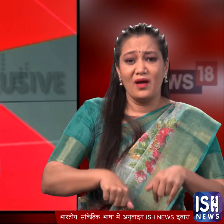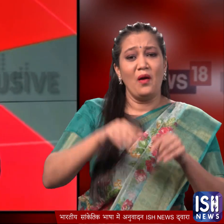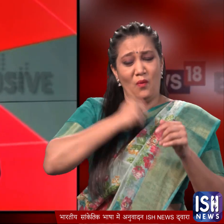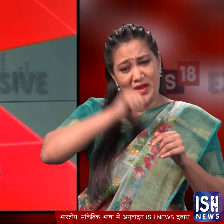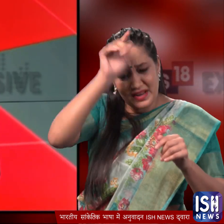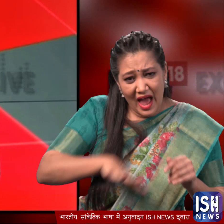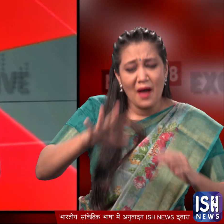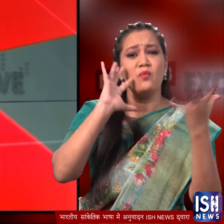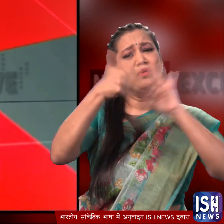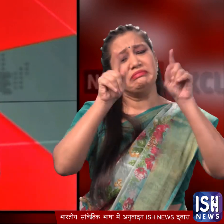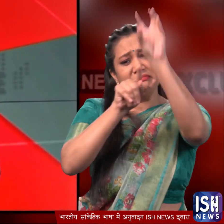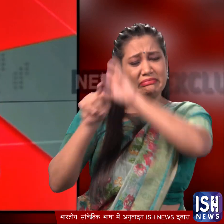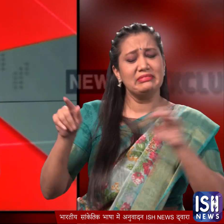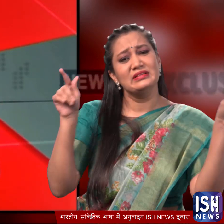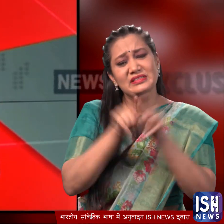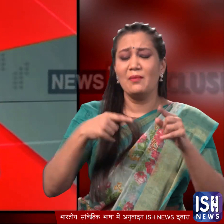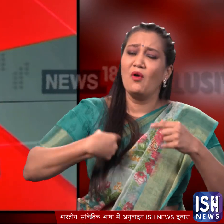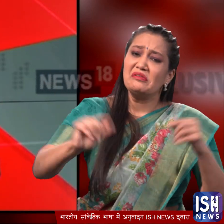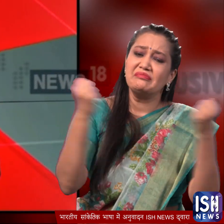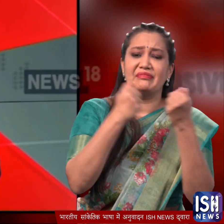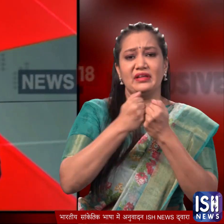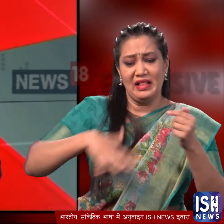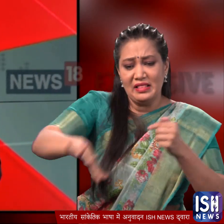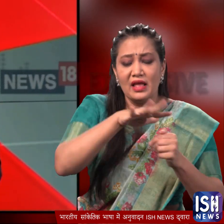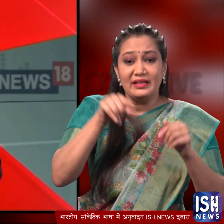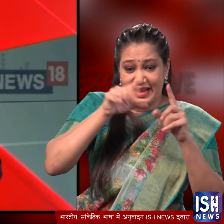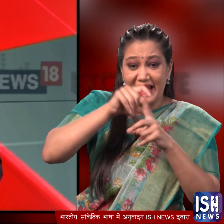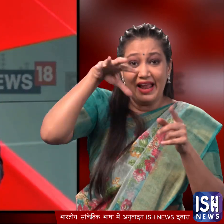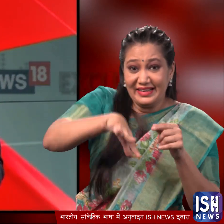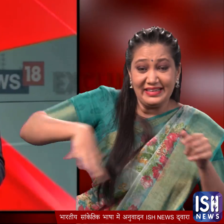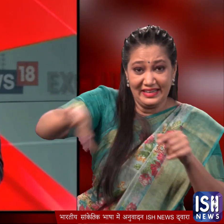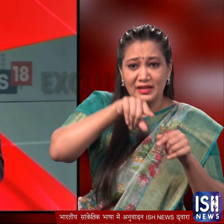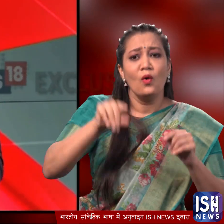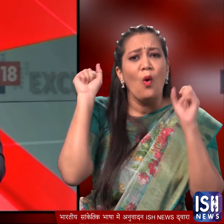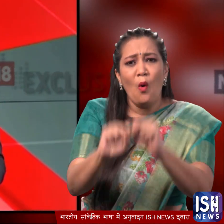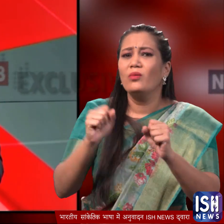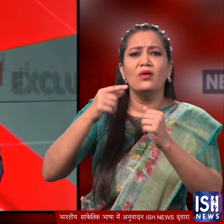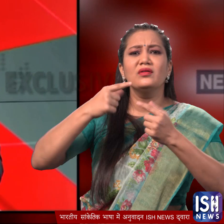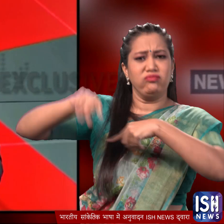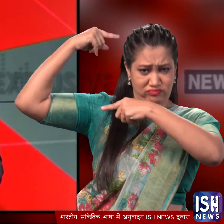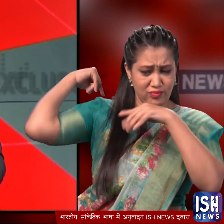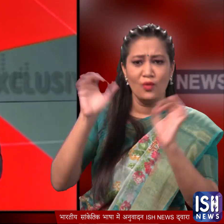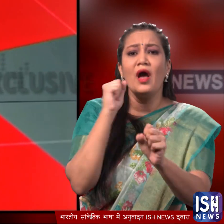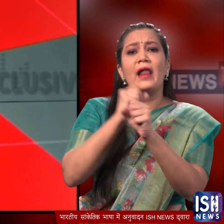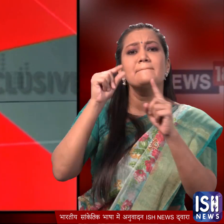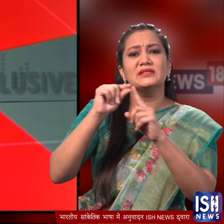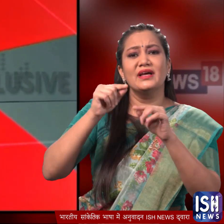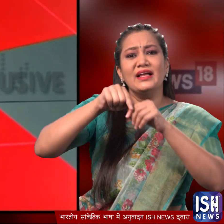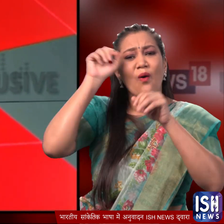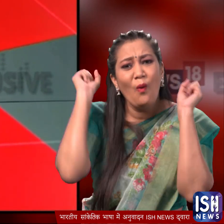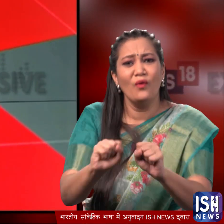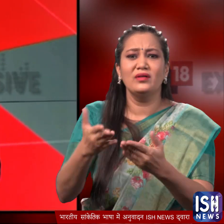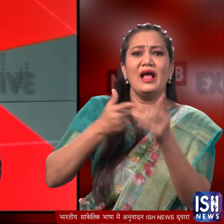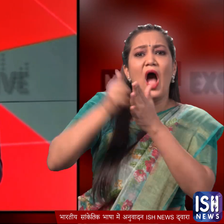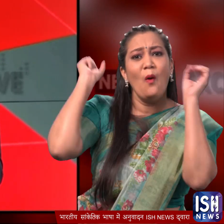में फसाद की सबसे बड़ी वजह बन चुकी है। देवरिया में जिस जमीन के लिए जंग छिड़ी वो किसी की पुश्तैनी जमीन नहीं है, वो ग्राम पंचायत की जमीन